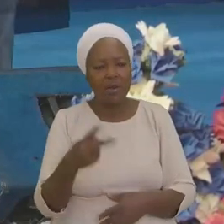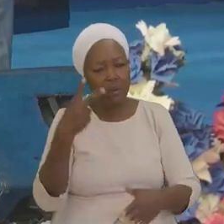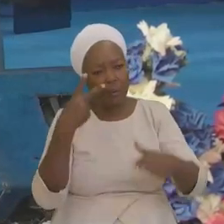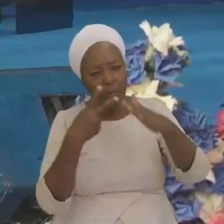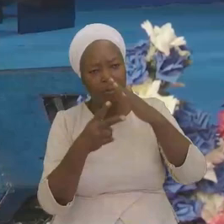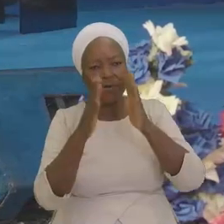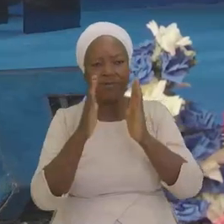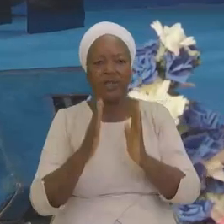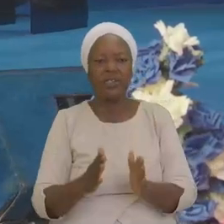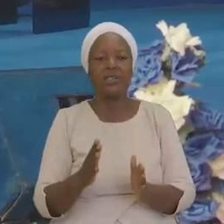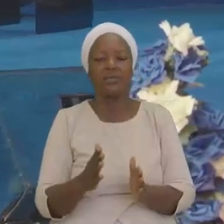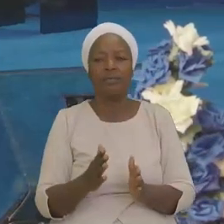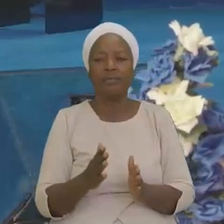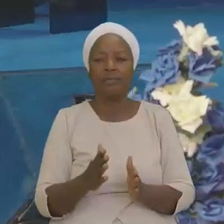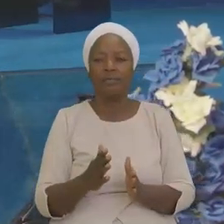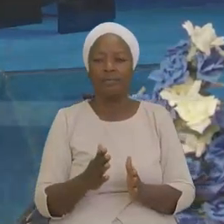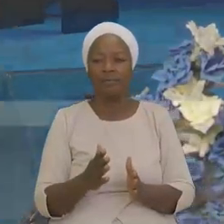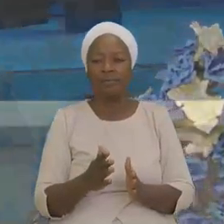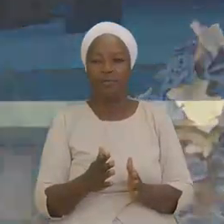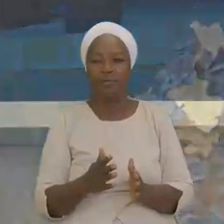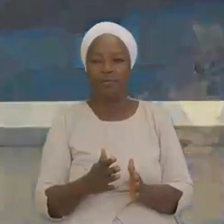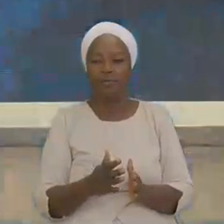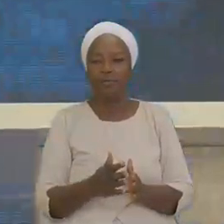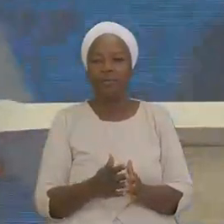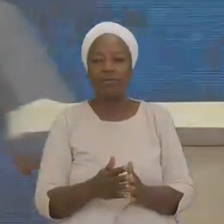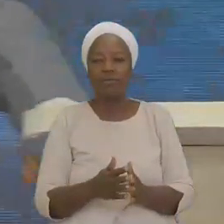Jésus, le prophète.